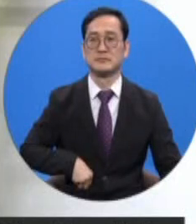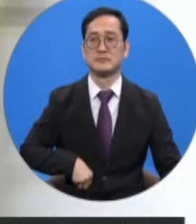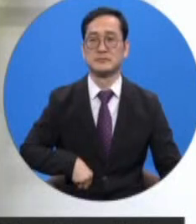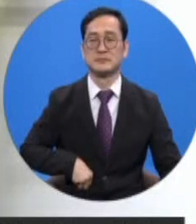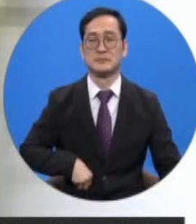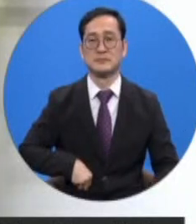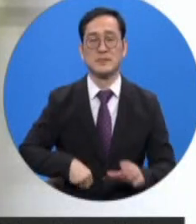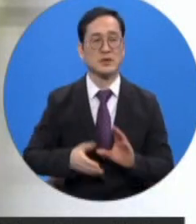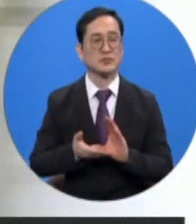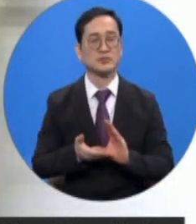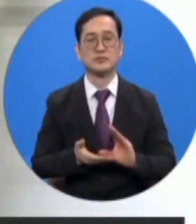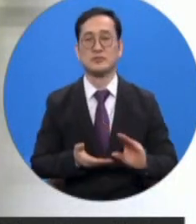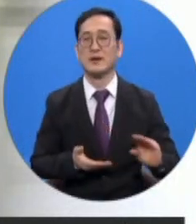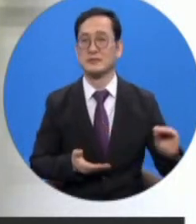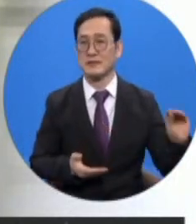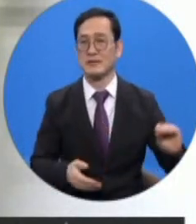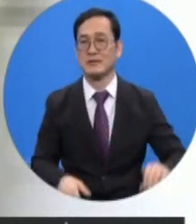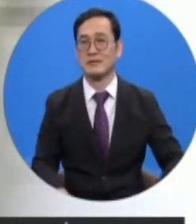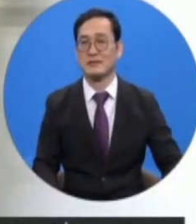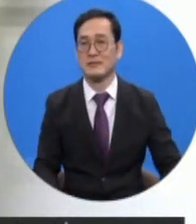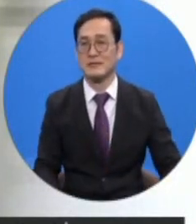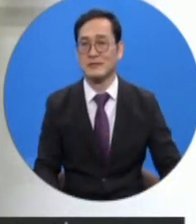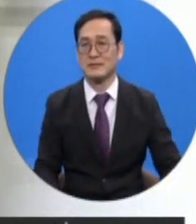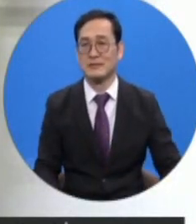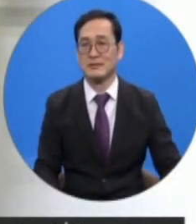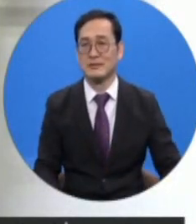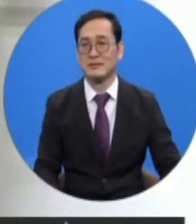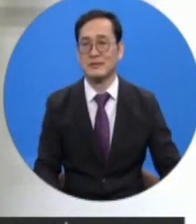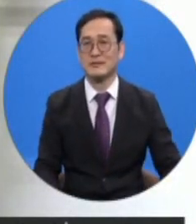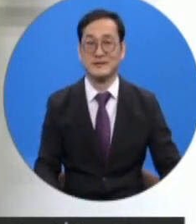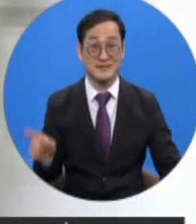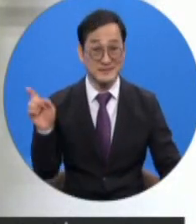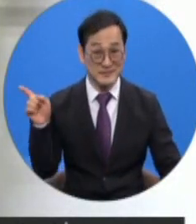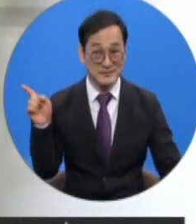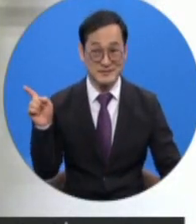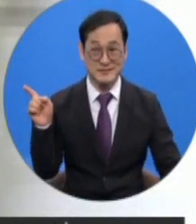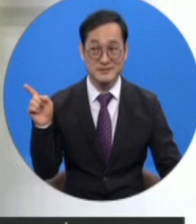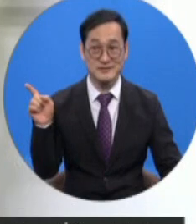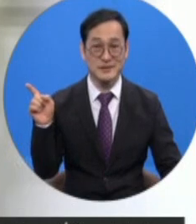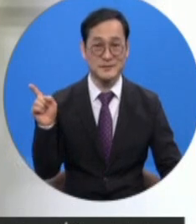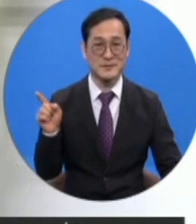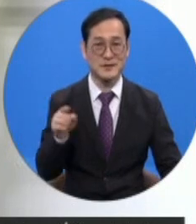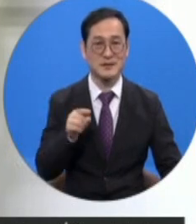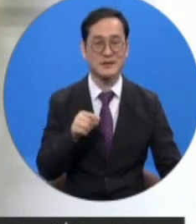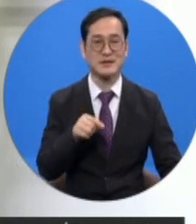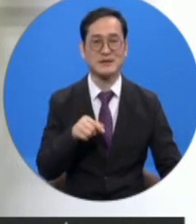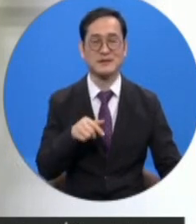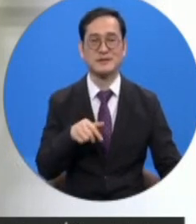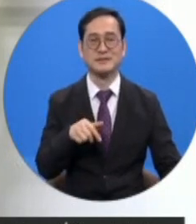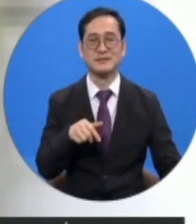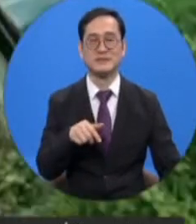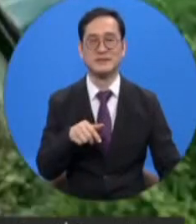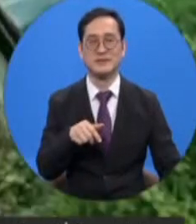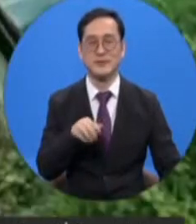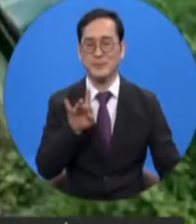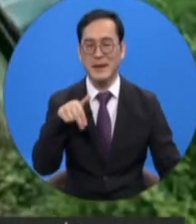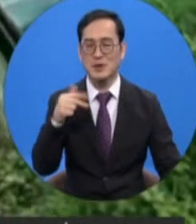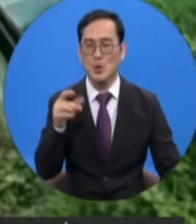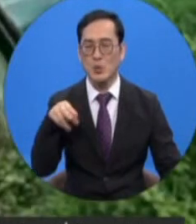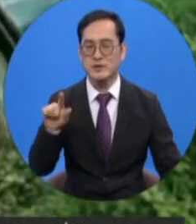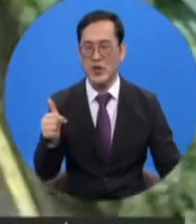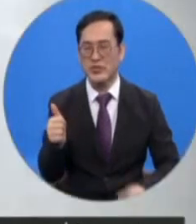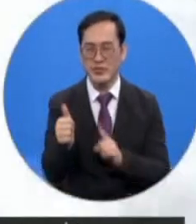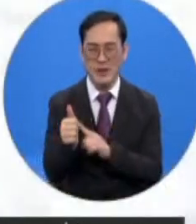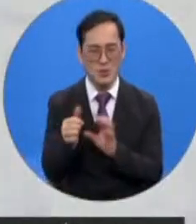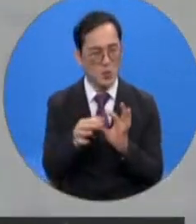원희룡 본부장은 저분이 바로 정진상 부실장 그리고 백종선 씨와 잘 아는 사이다라고 주장을 한 겁니다. 그런데